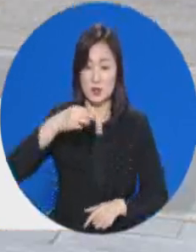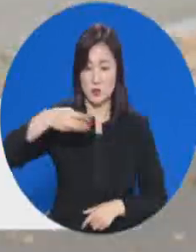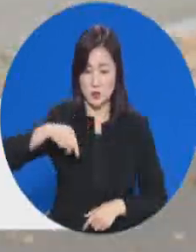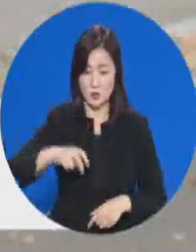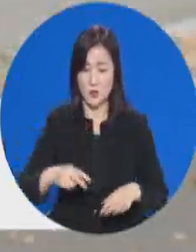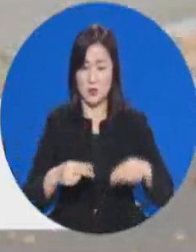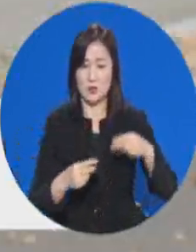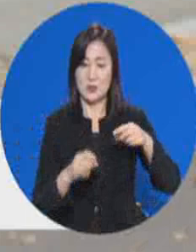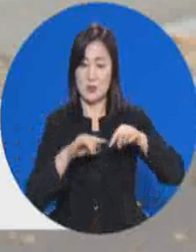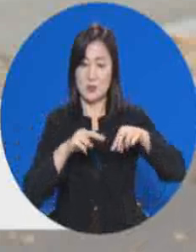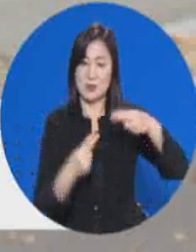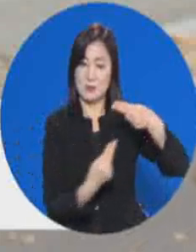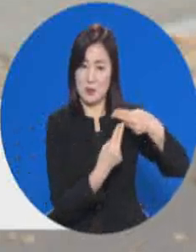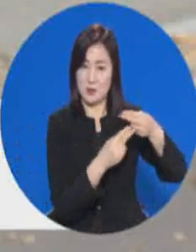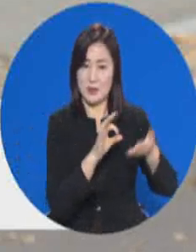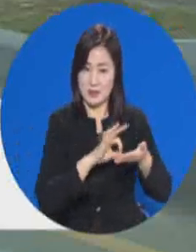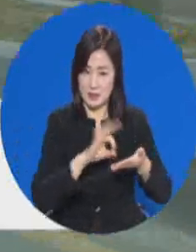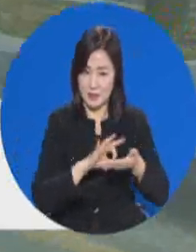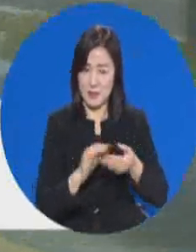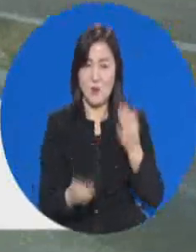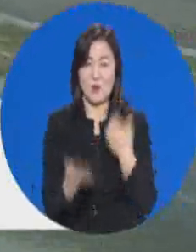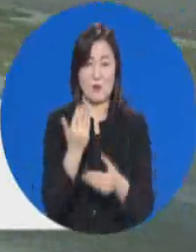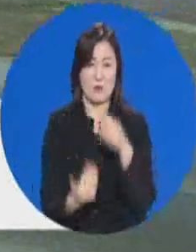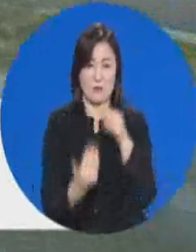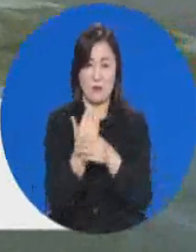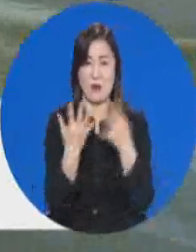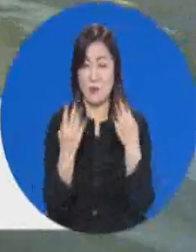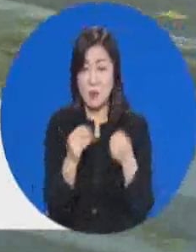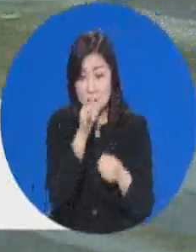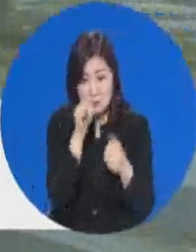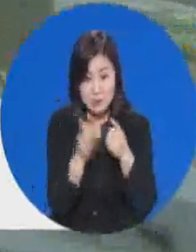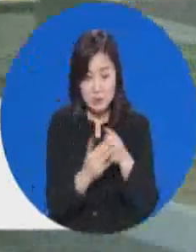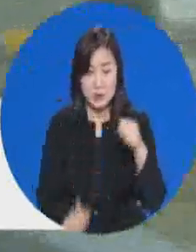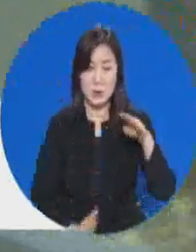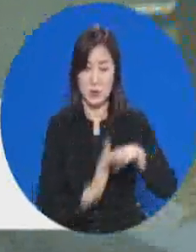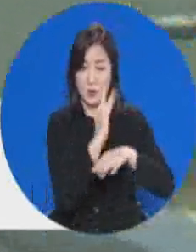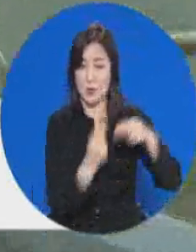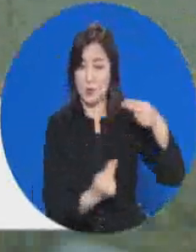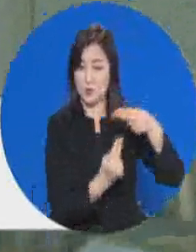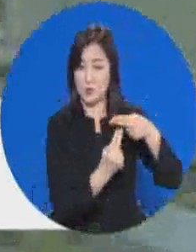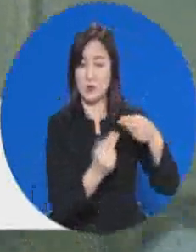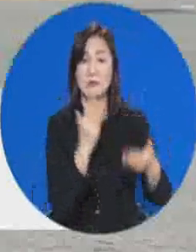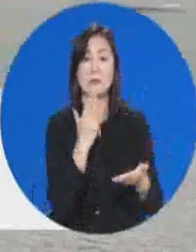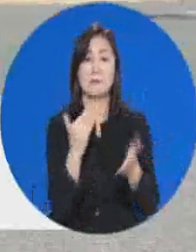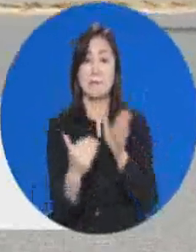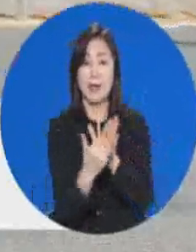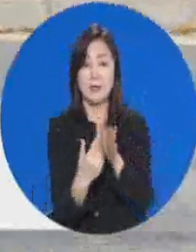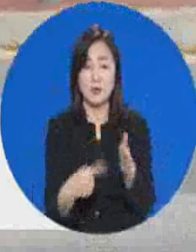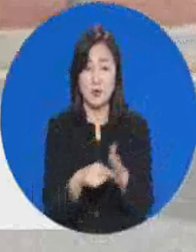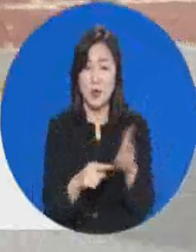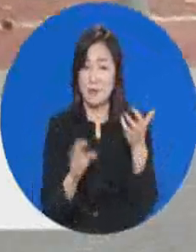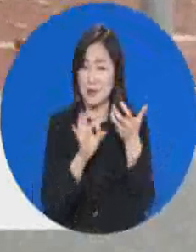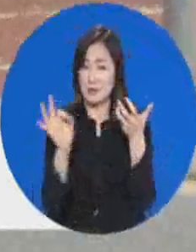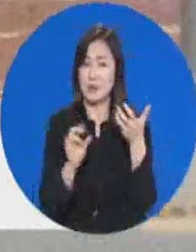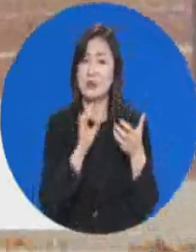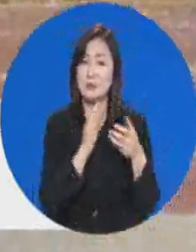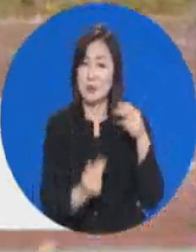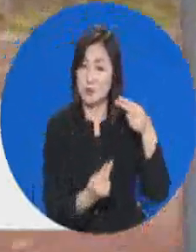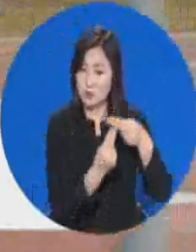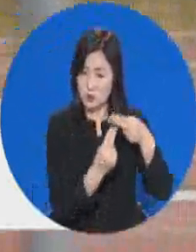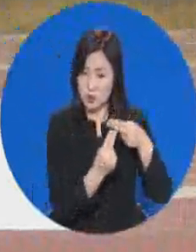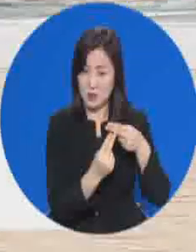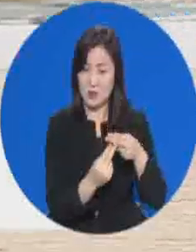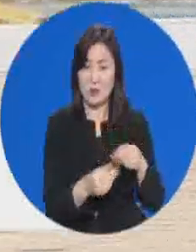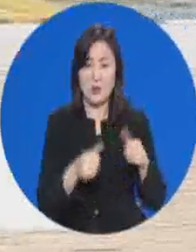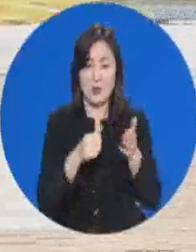쓰는 기기들에서 화재가 발생하는 만큼 과충전을 막기 위해 80%까지만 충전하거나 단락